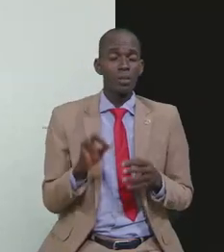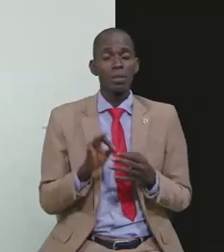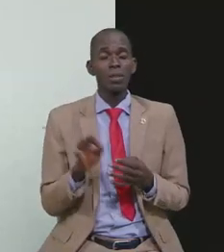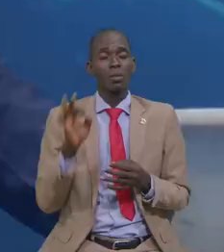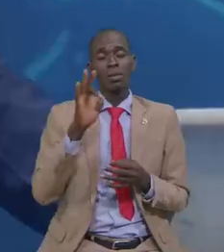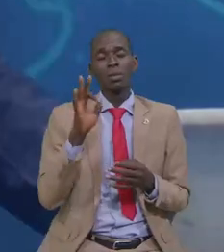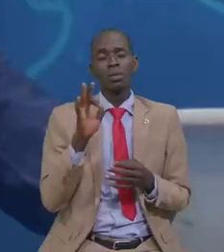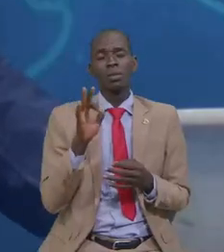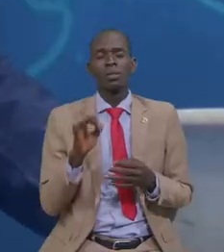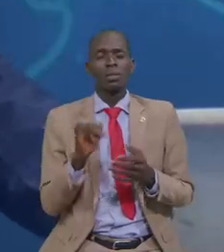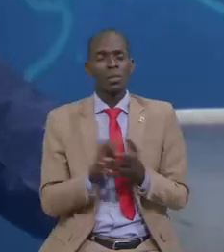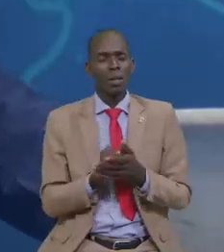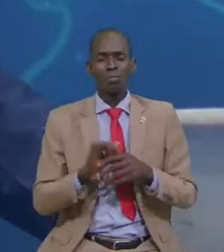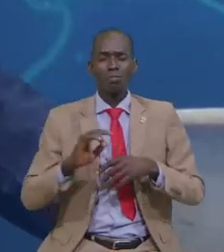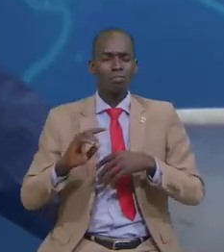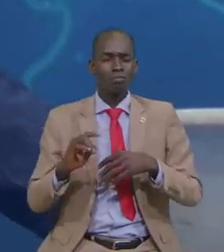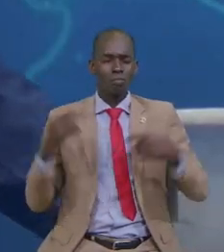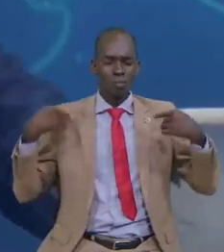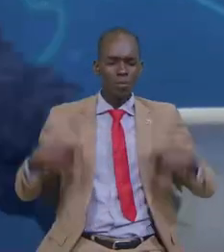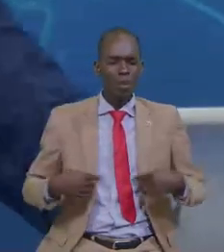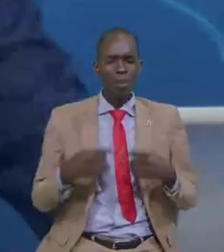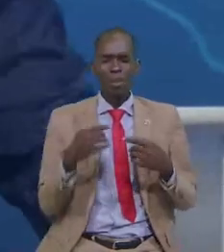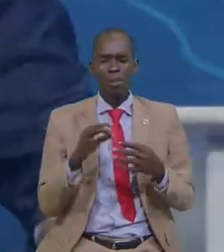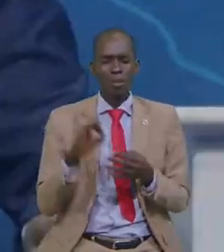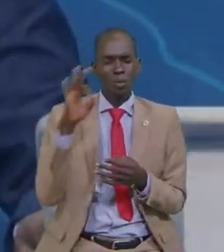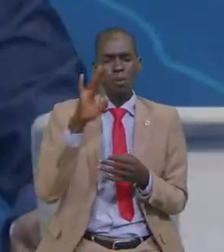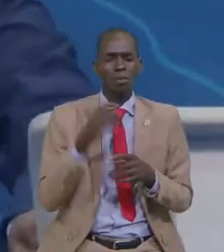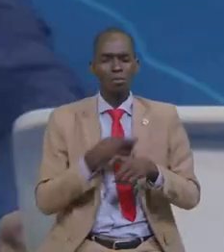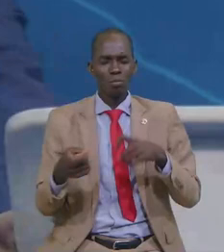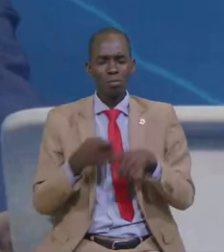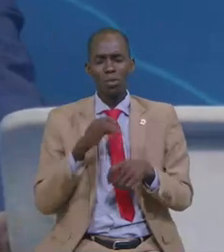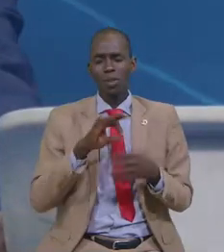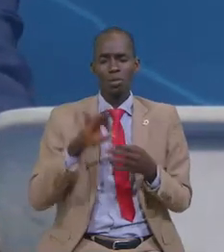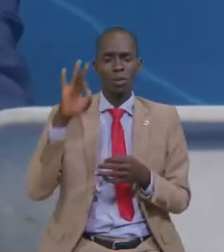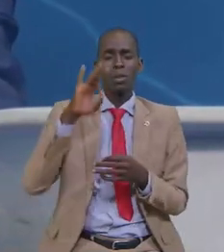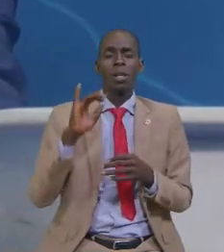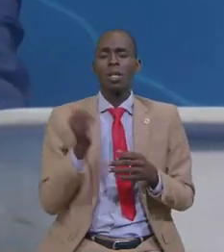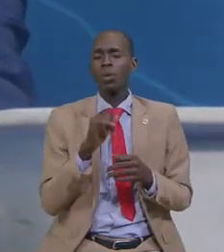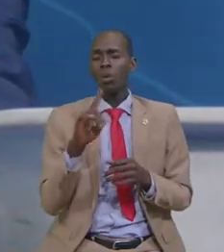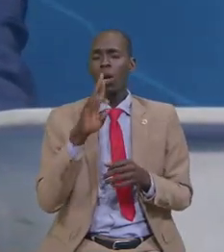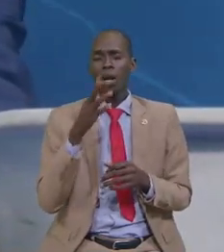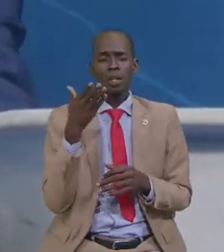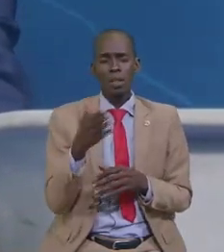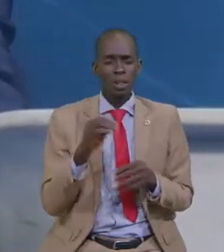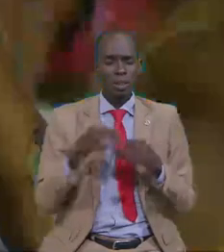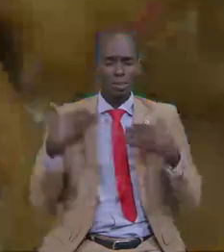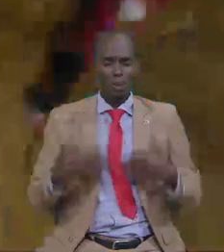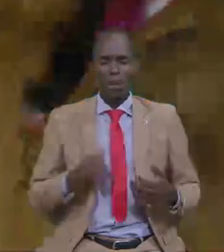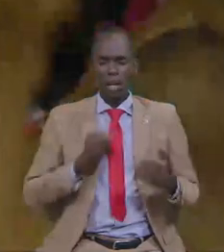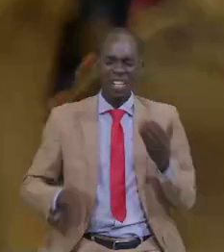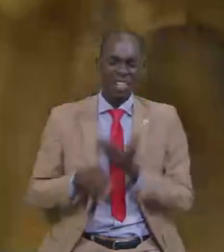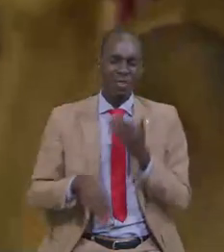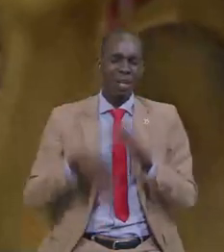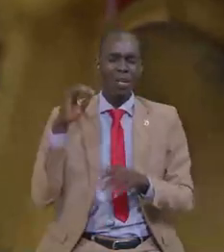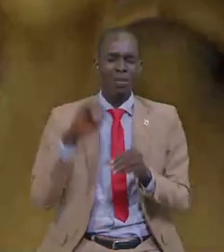les mauvais esprits, les esprits qui tourmentent, où que vous soyez, je vous chasse maintenant au